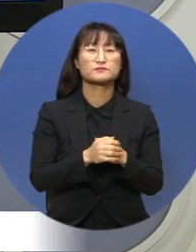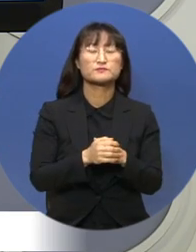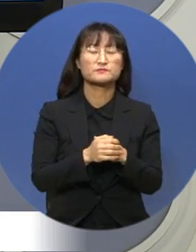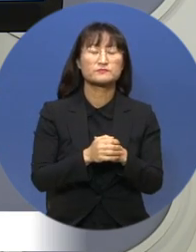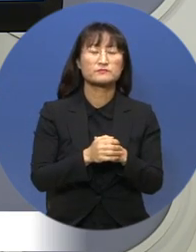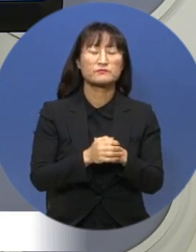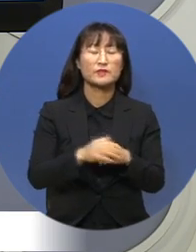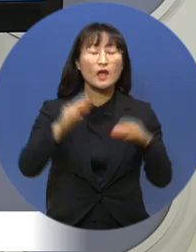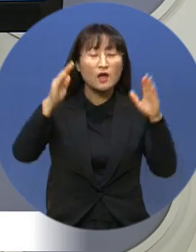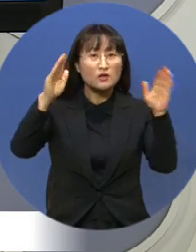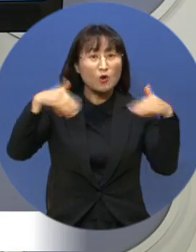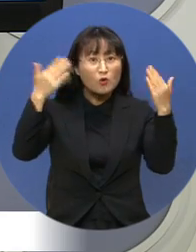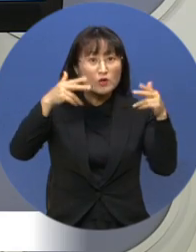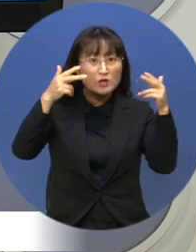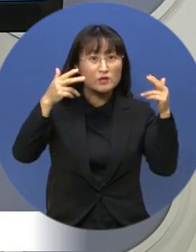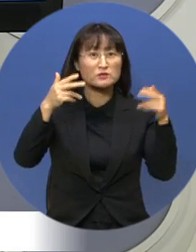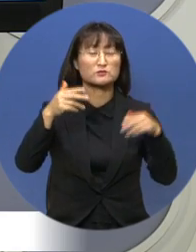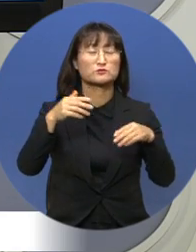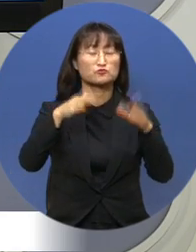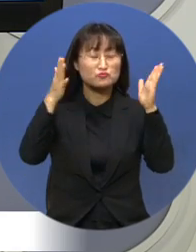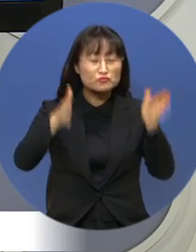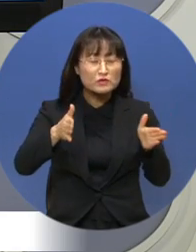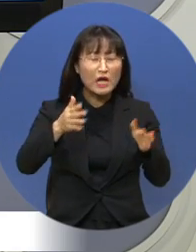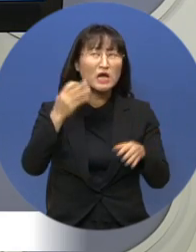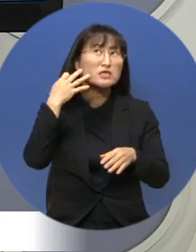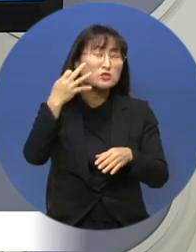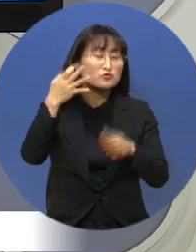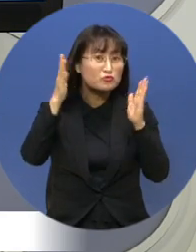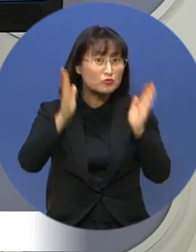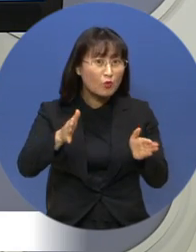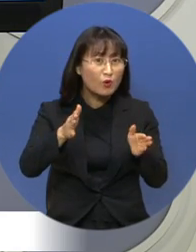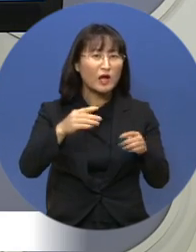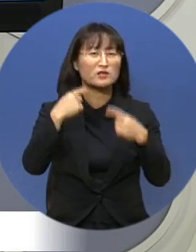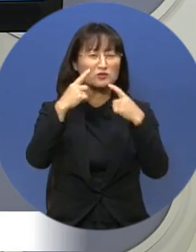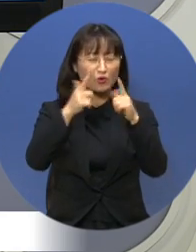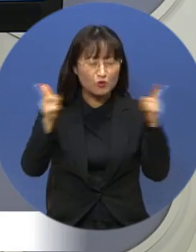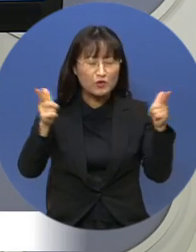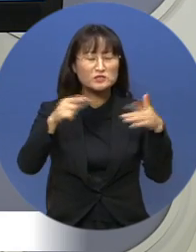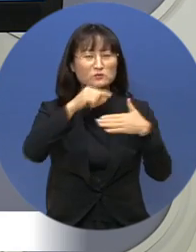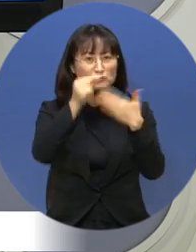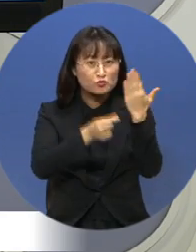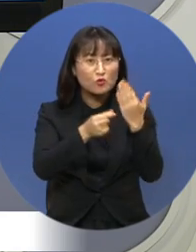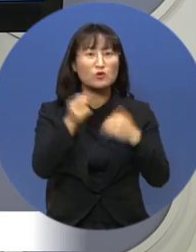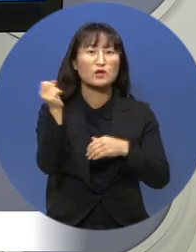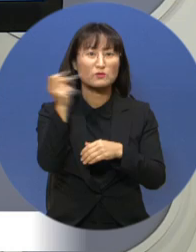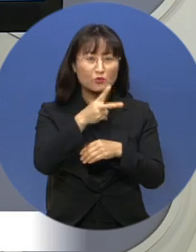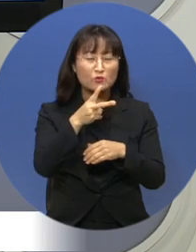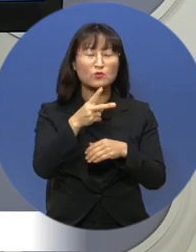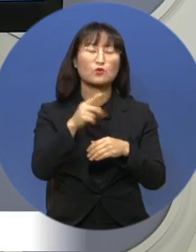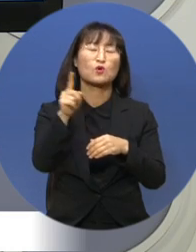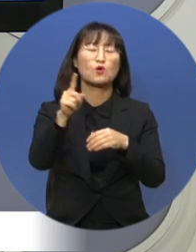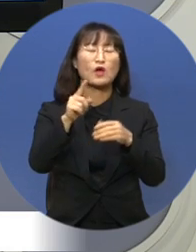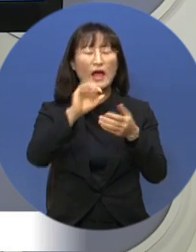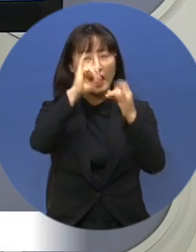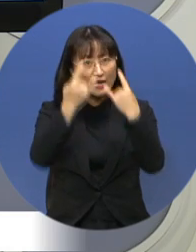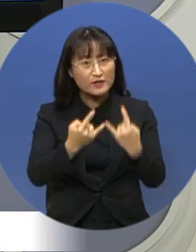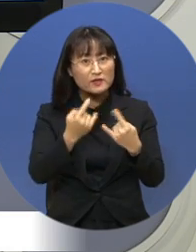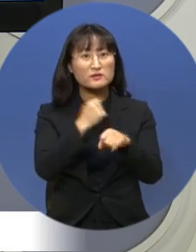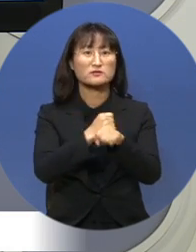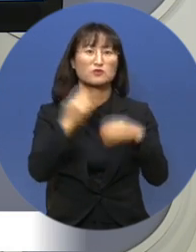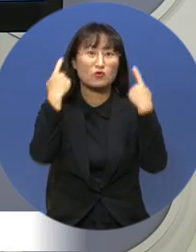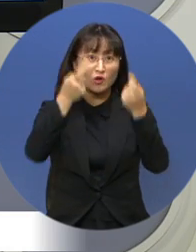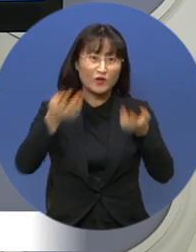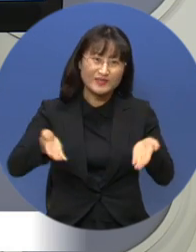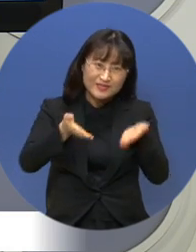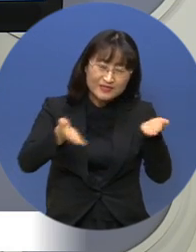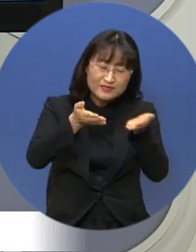주관이 2주 동안 다양한 프로그램과 할인 제공 등으로 여행을 떠나도록 동료 않은 사업 이었다면 안전여행